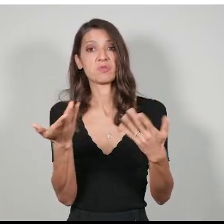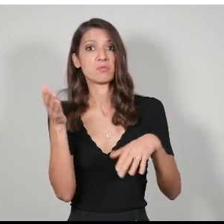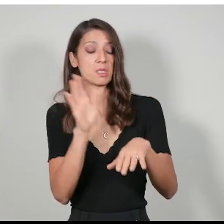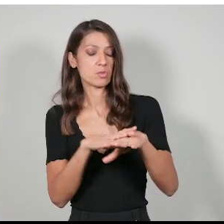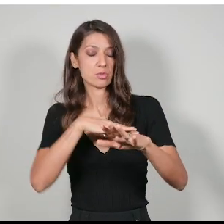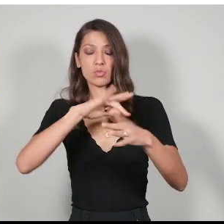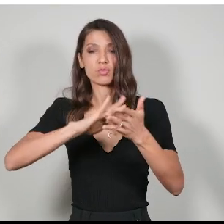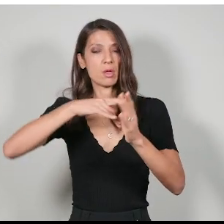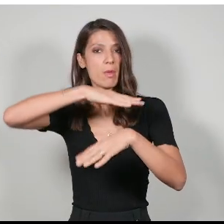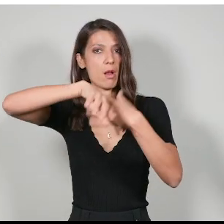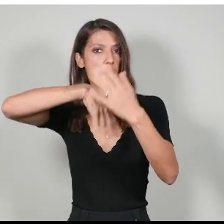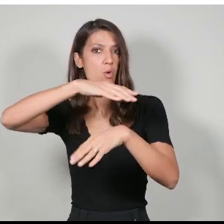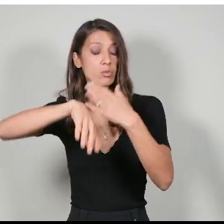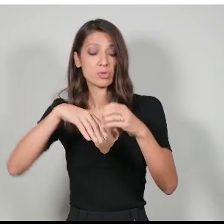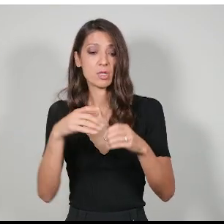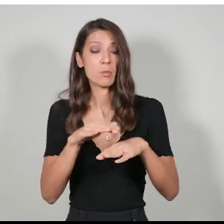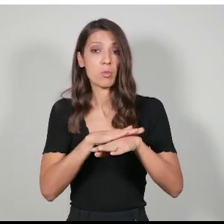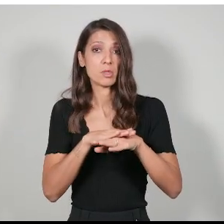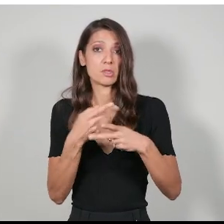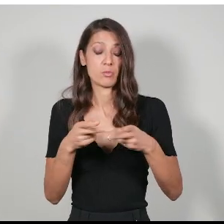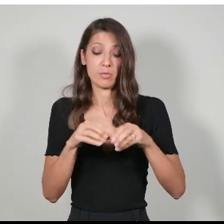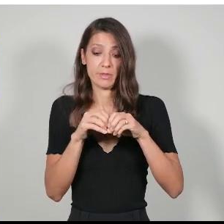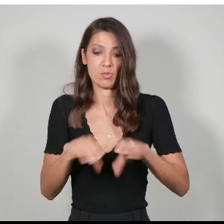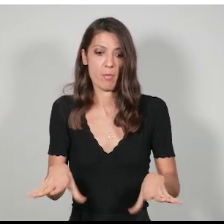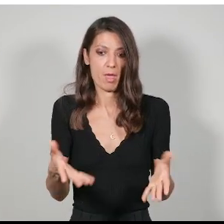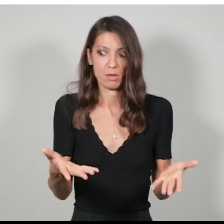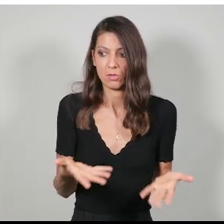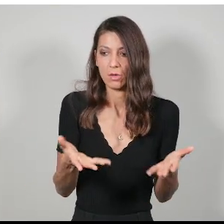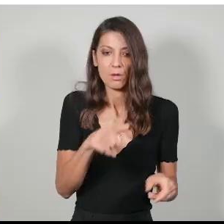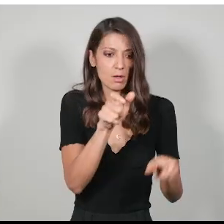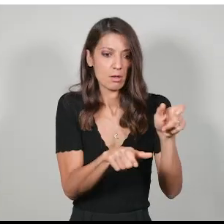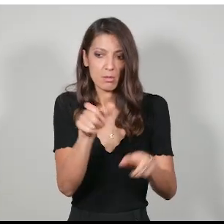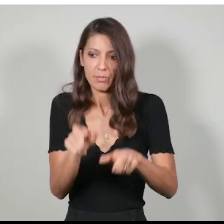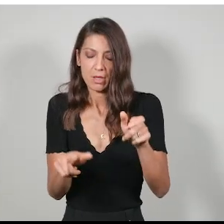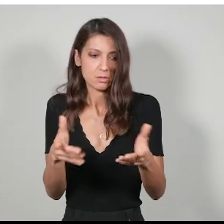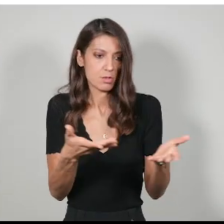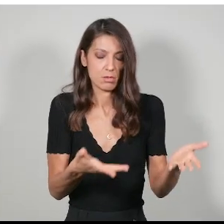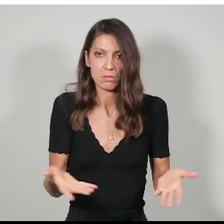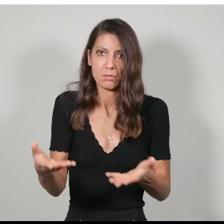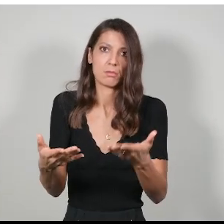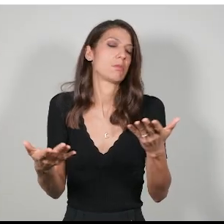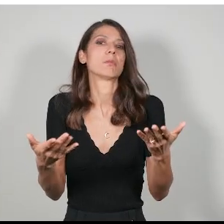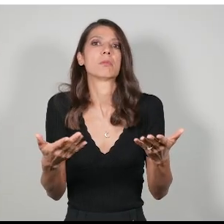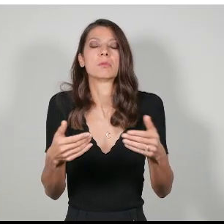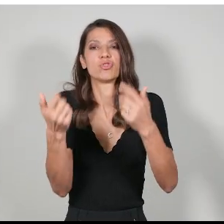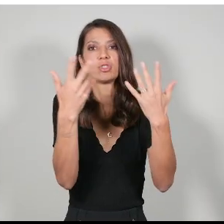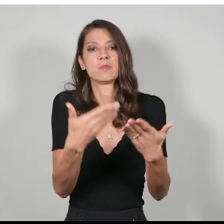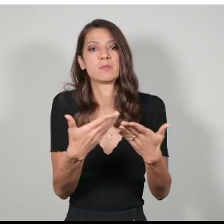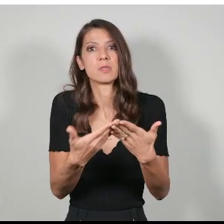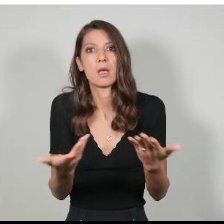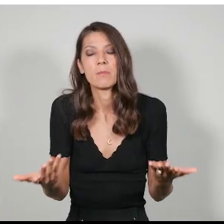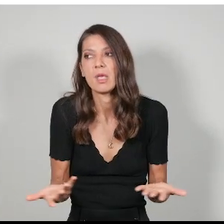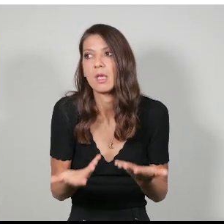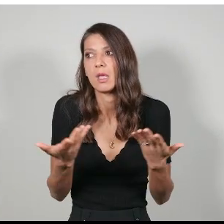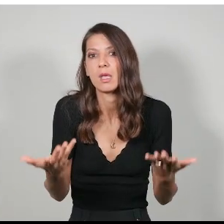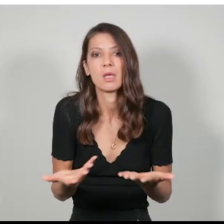peu très perdues à aider autant de personnes de la même manière. Et ça, c'est peut-être un peu aussi le danger d'un indicateur comme